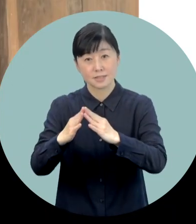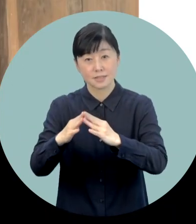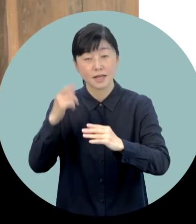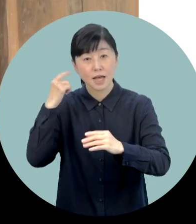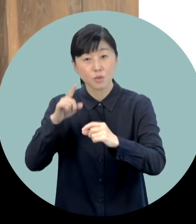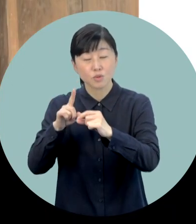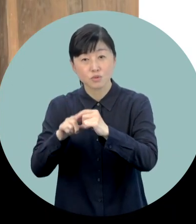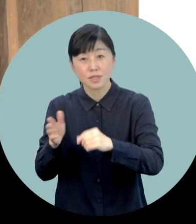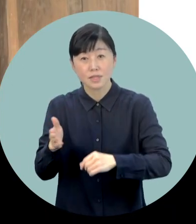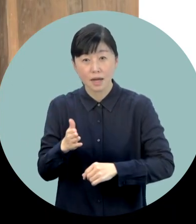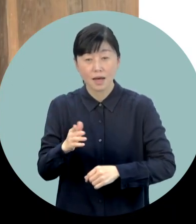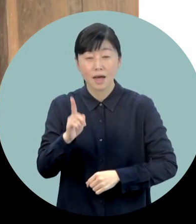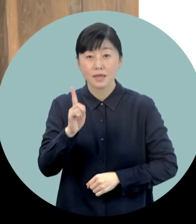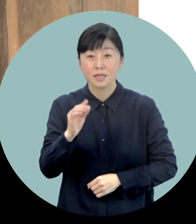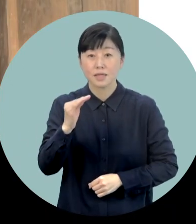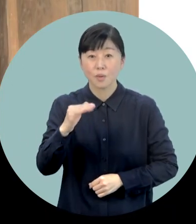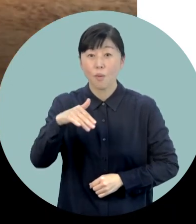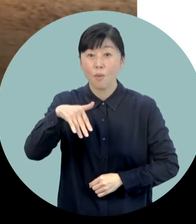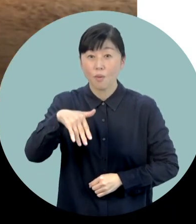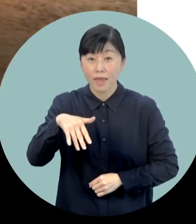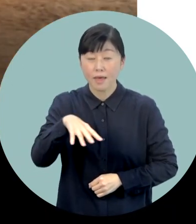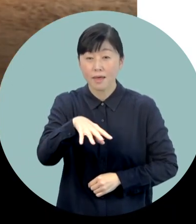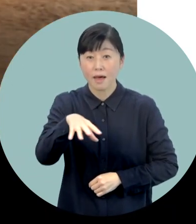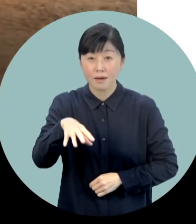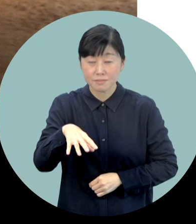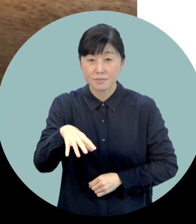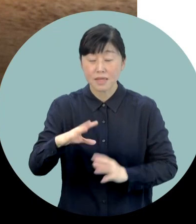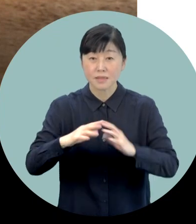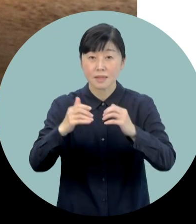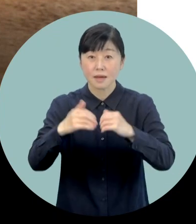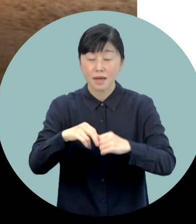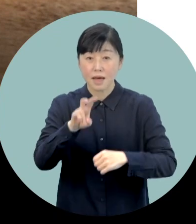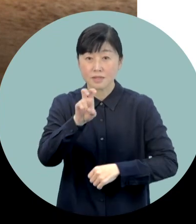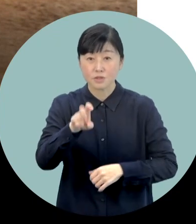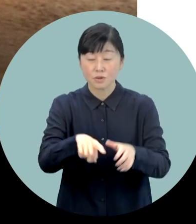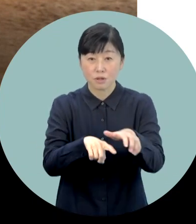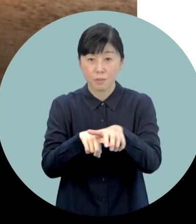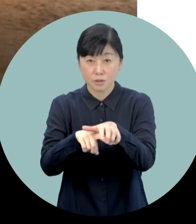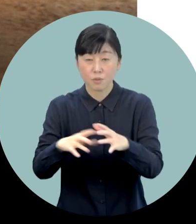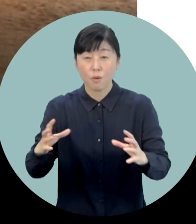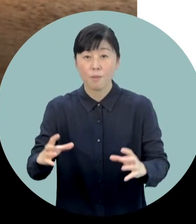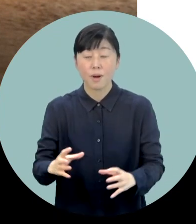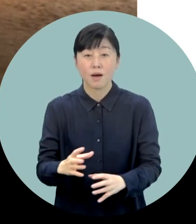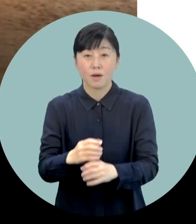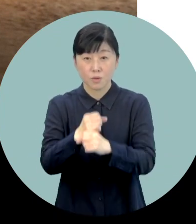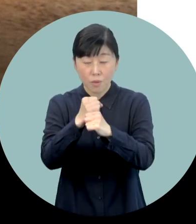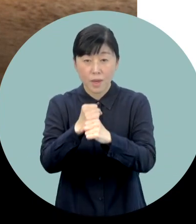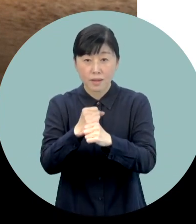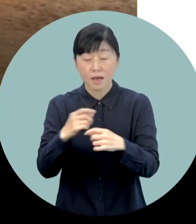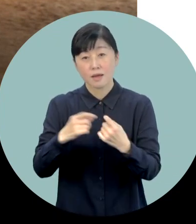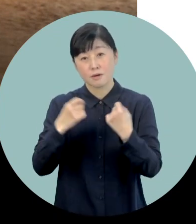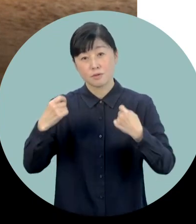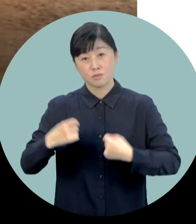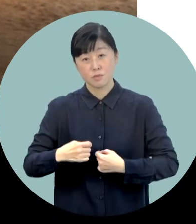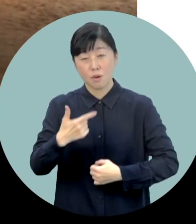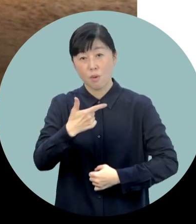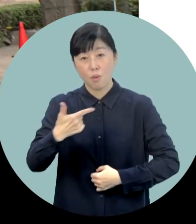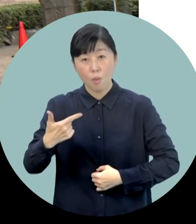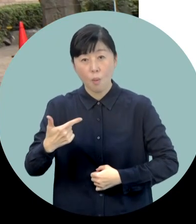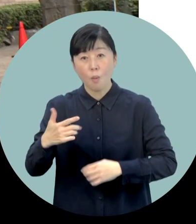来彦根藩世田谷領20ヶ村の代官を世襲した大化けの役宅です